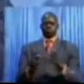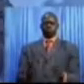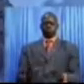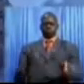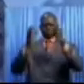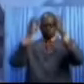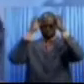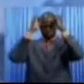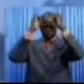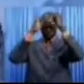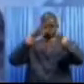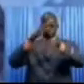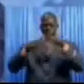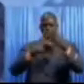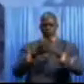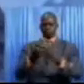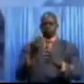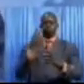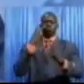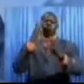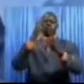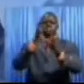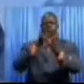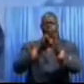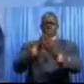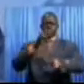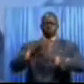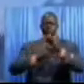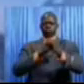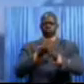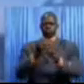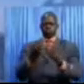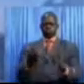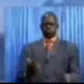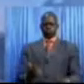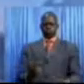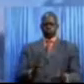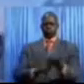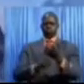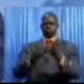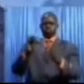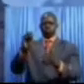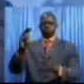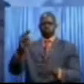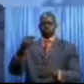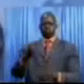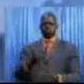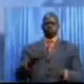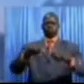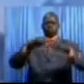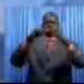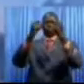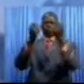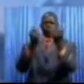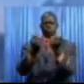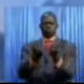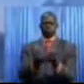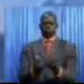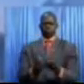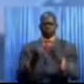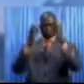pour tous, l'ambition de Handicap International et du cadre de concertation des ONG et associations en